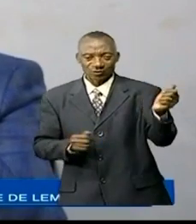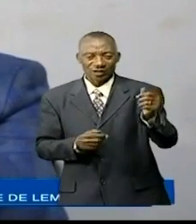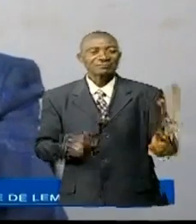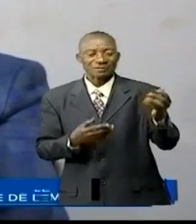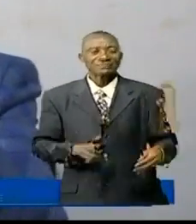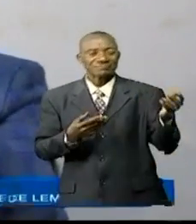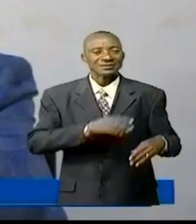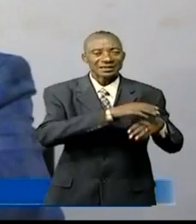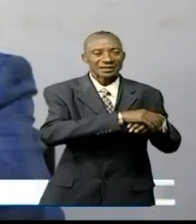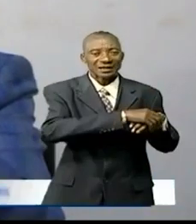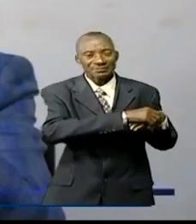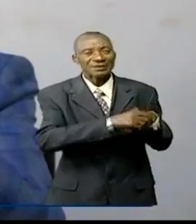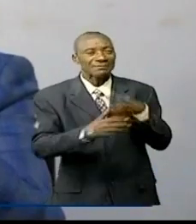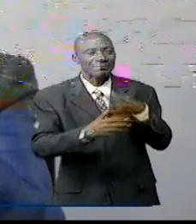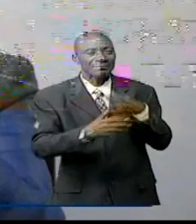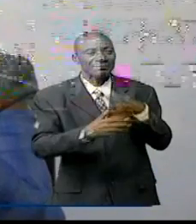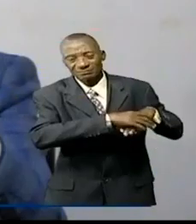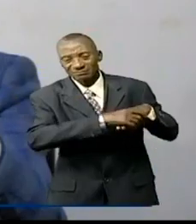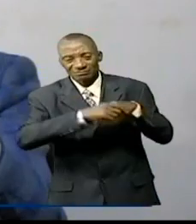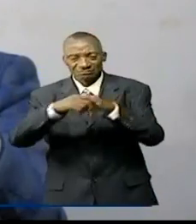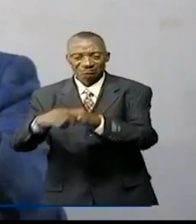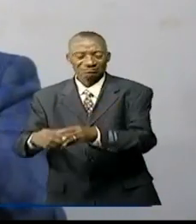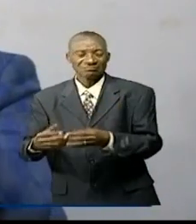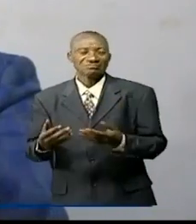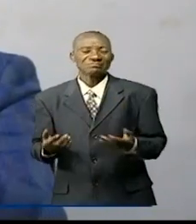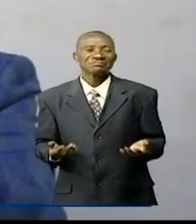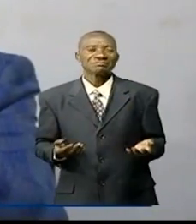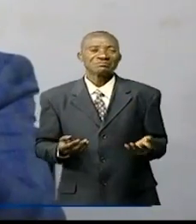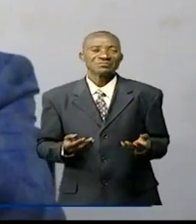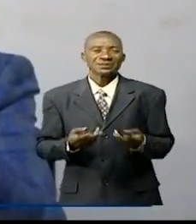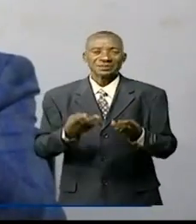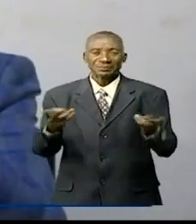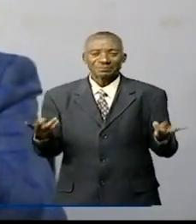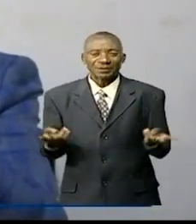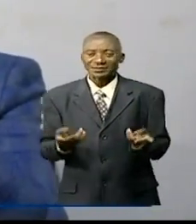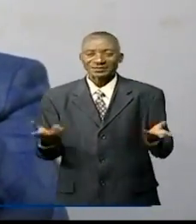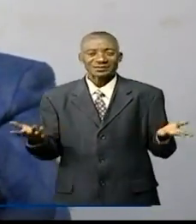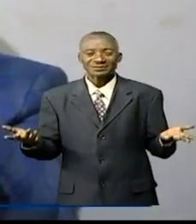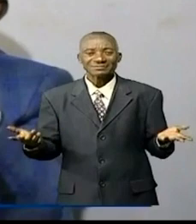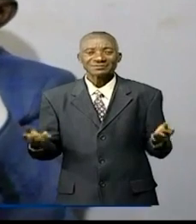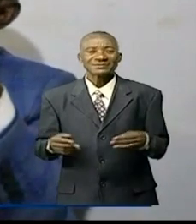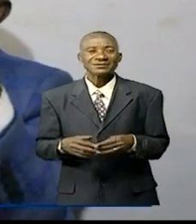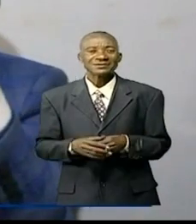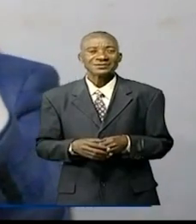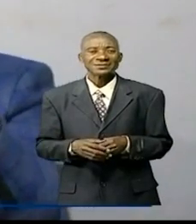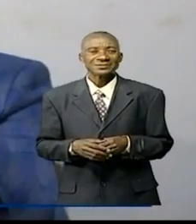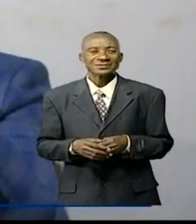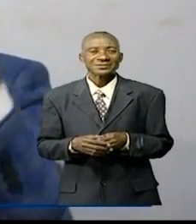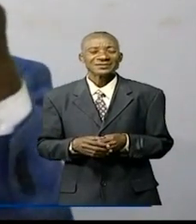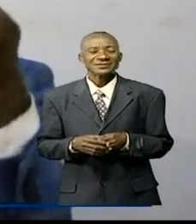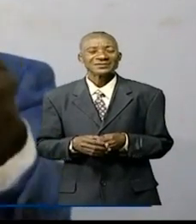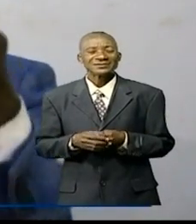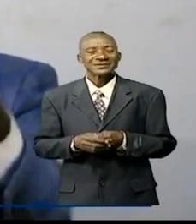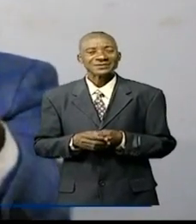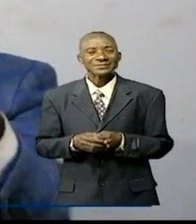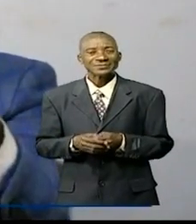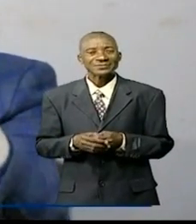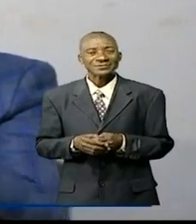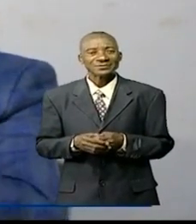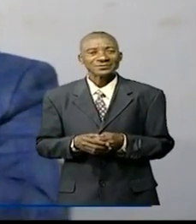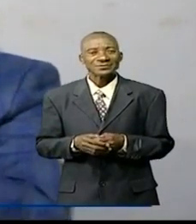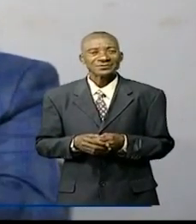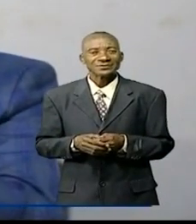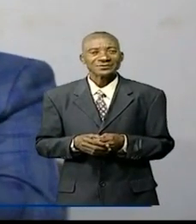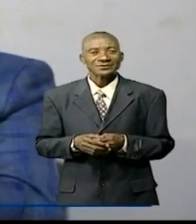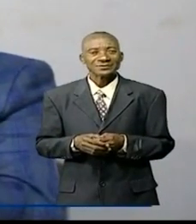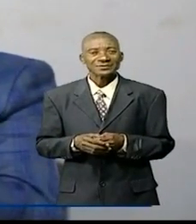ils exhibent un document. Et puis quand ça vient ici, ils doivent normalement appeler le vétérinaire